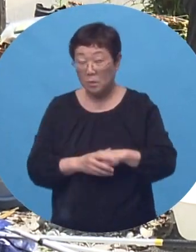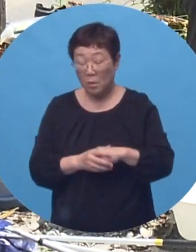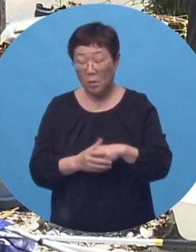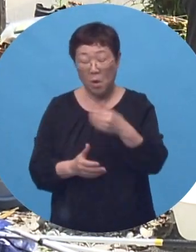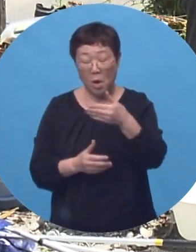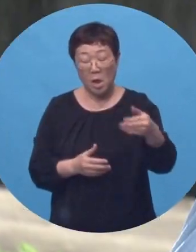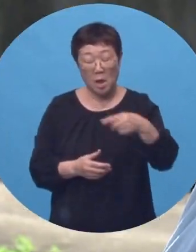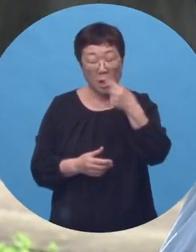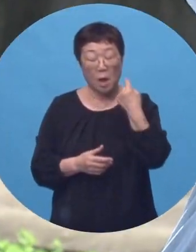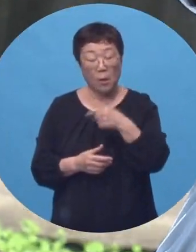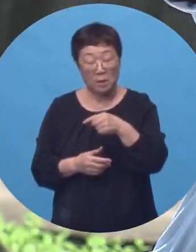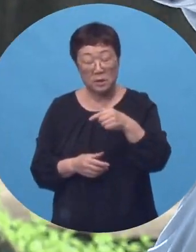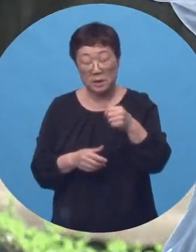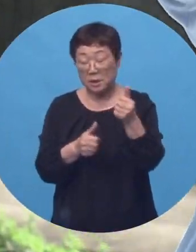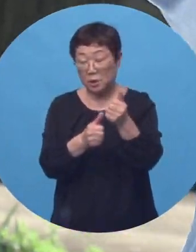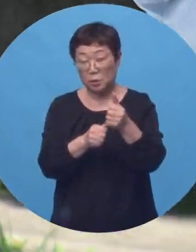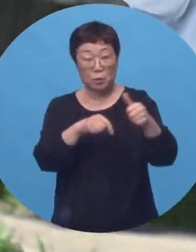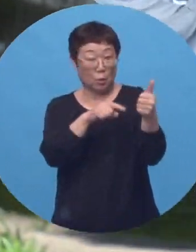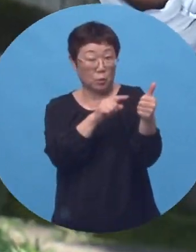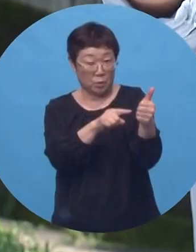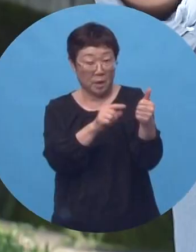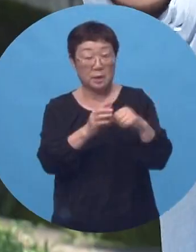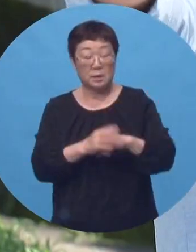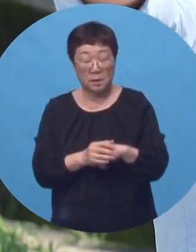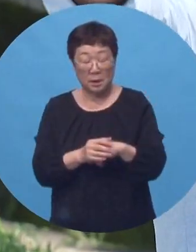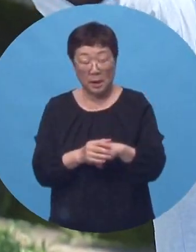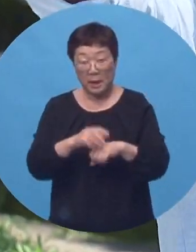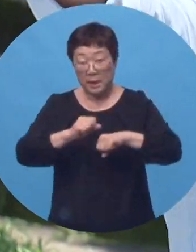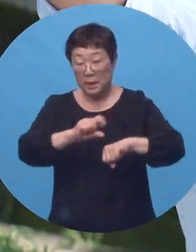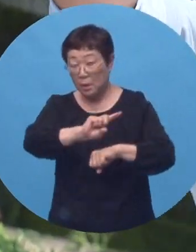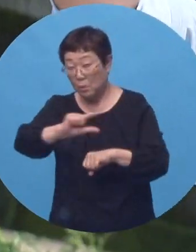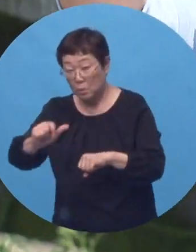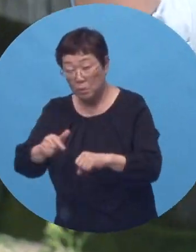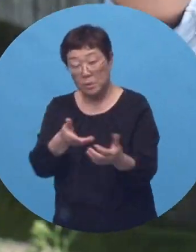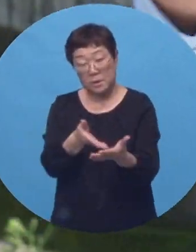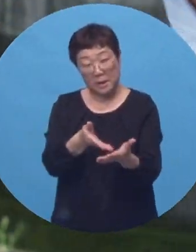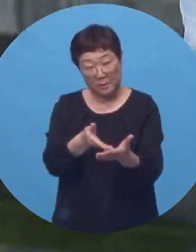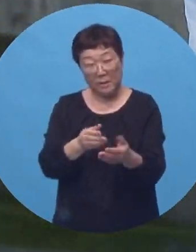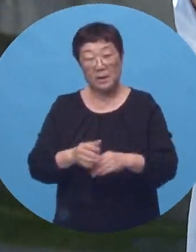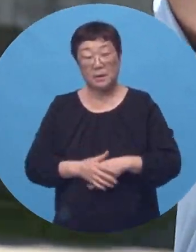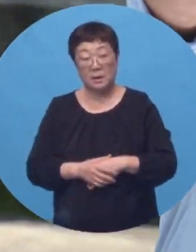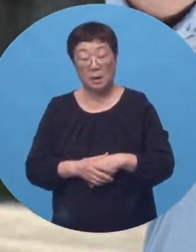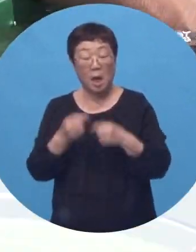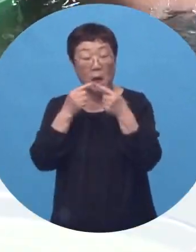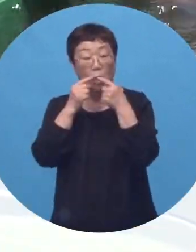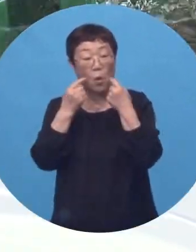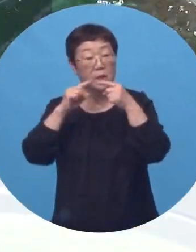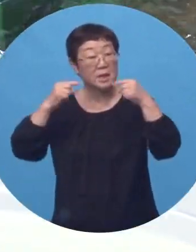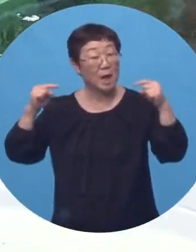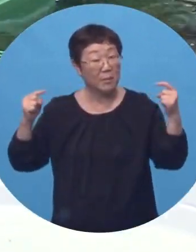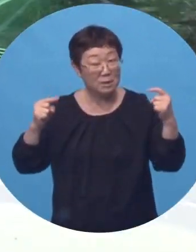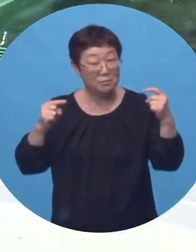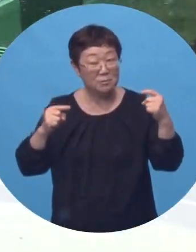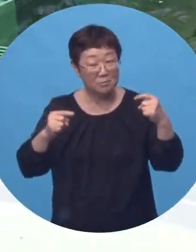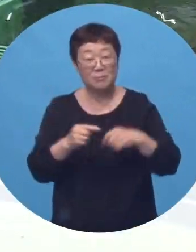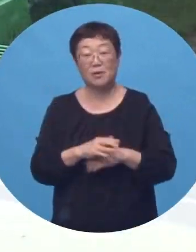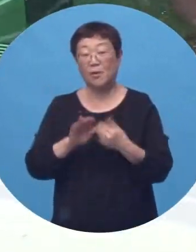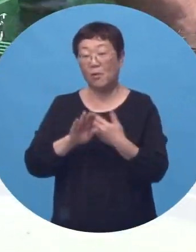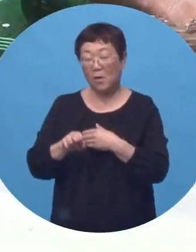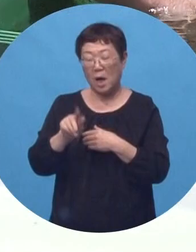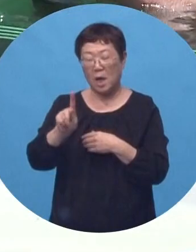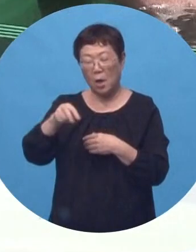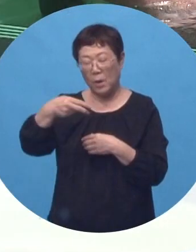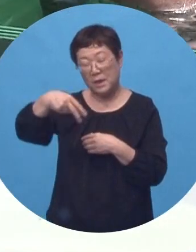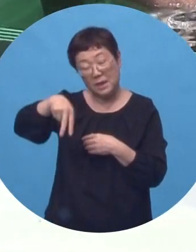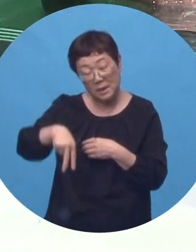口洋一准教授が捕まえた生き物について解説。コイやナマズなどの魚のほか、カワニナ